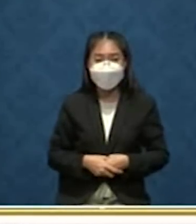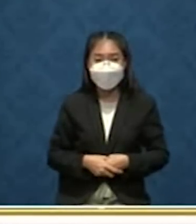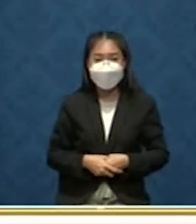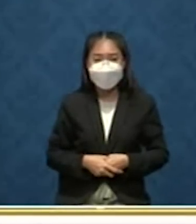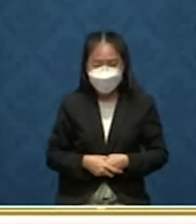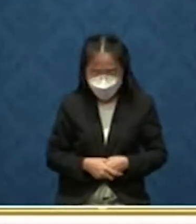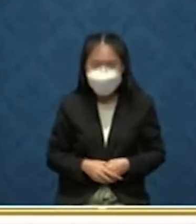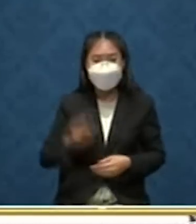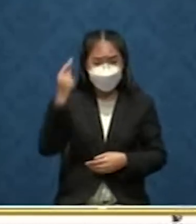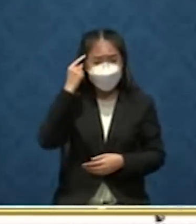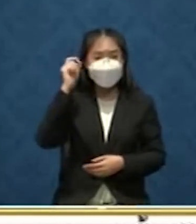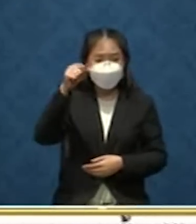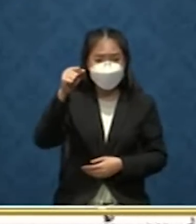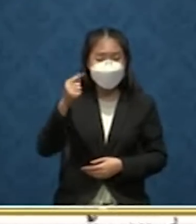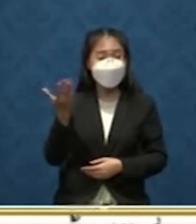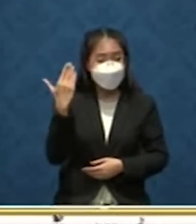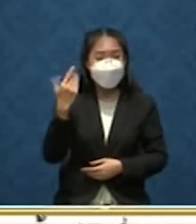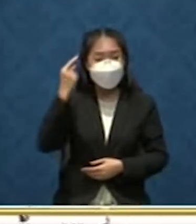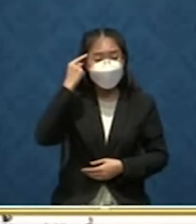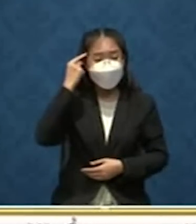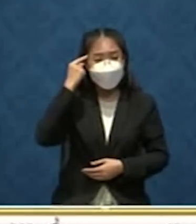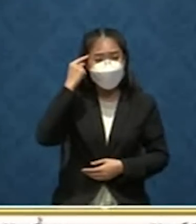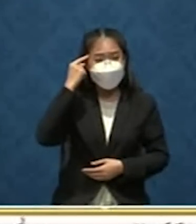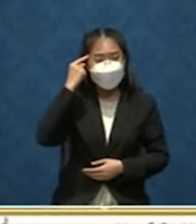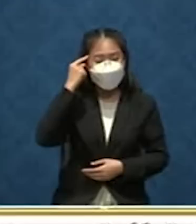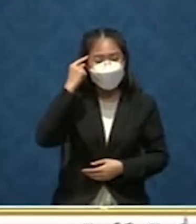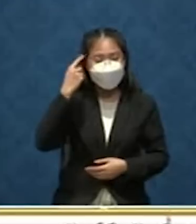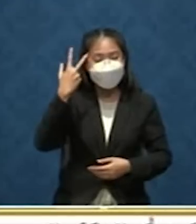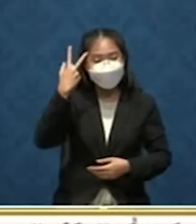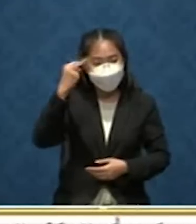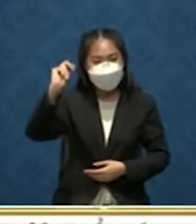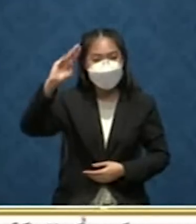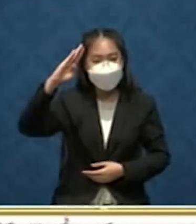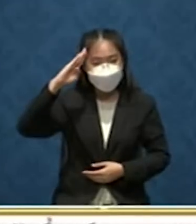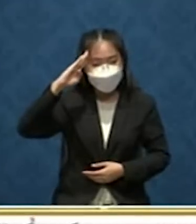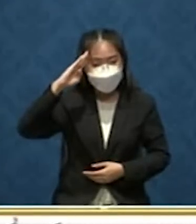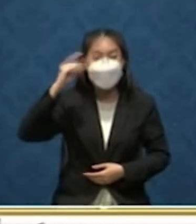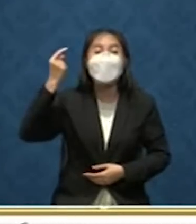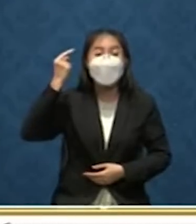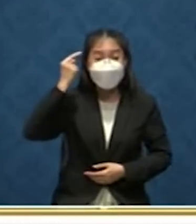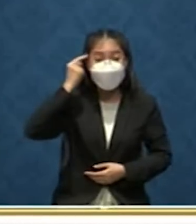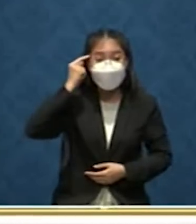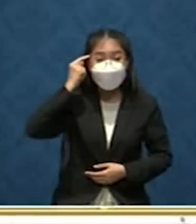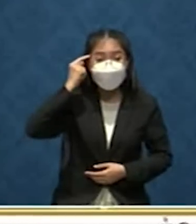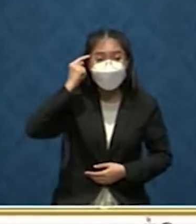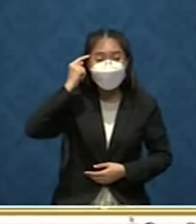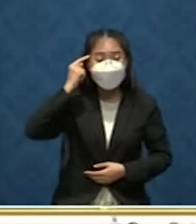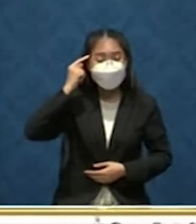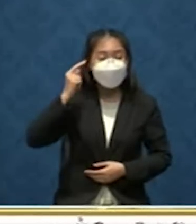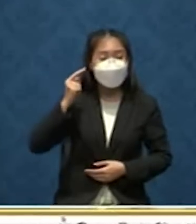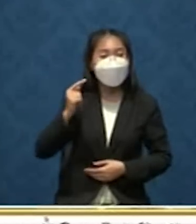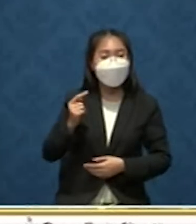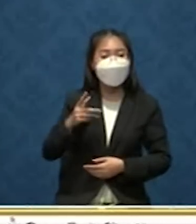ก็เป็นที่รู้กมาตงแต่ใแต่ลายผลเอกประยุติก็รู้วาคนอย่างคุธรนัศเี่ย